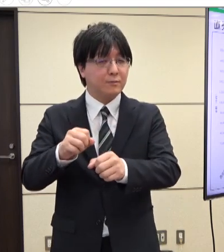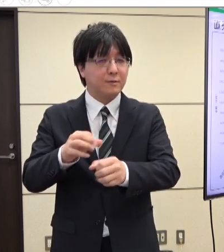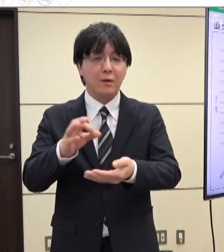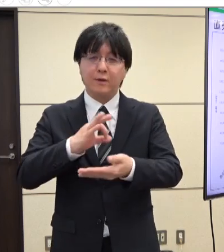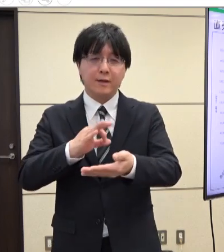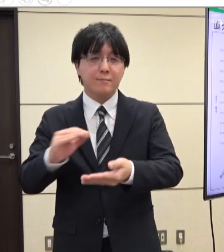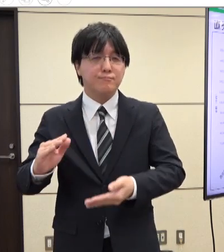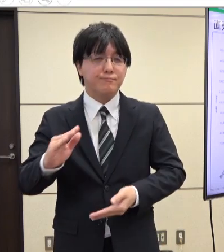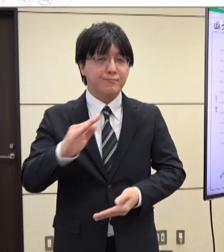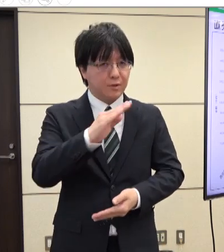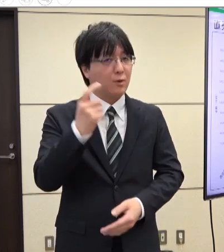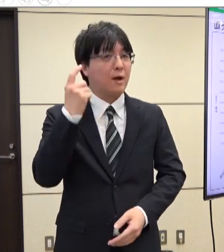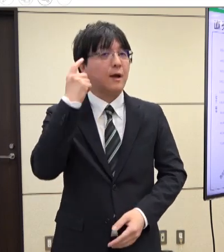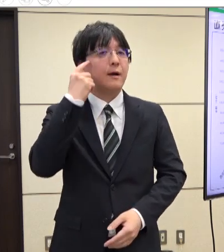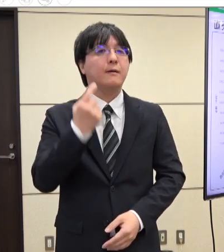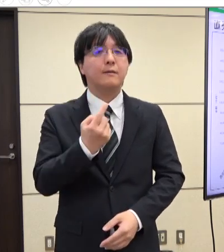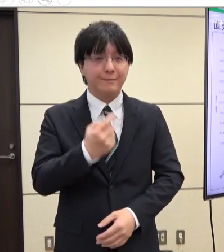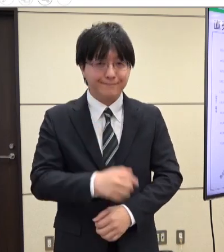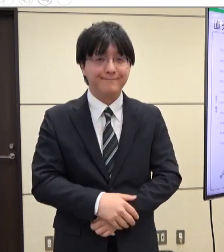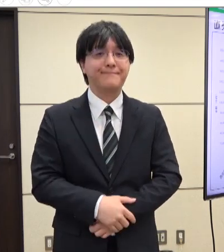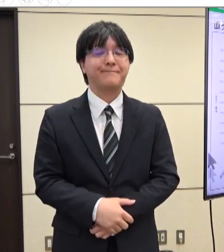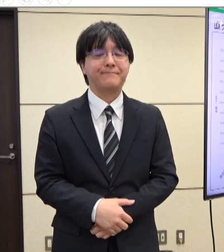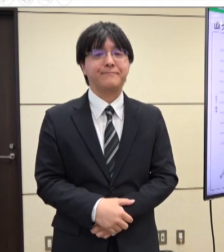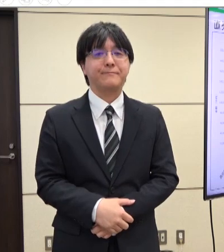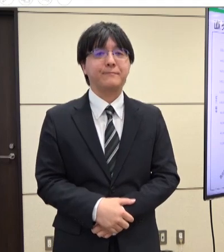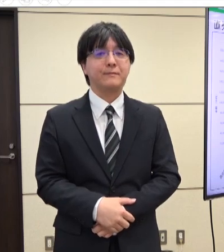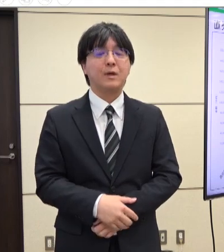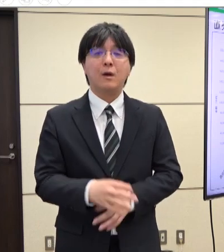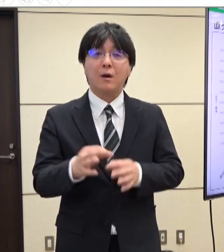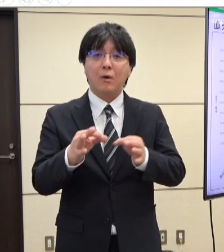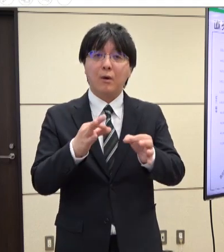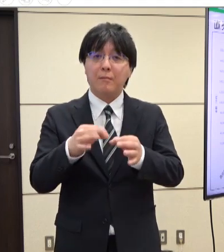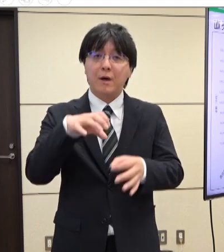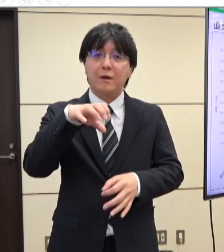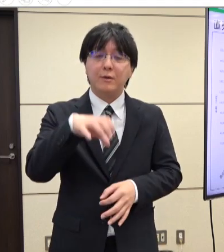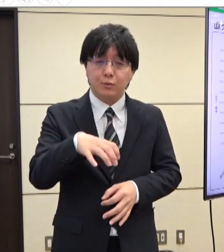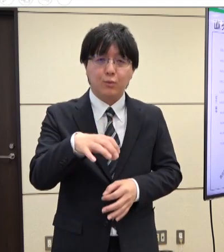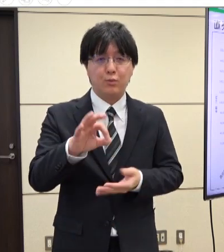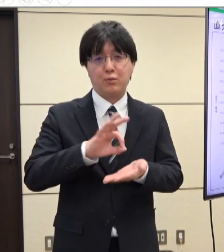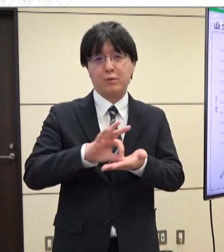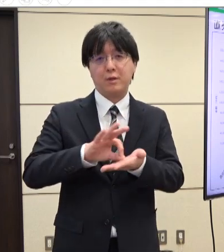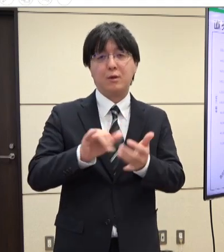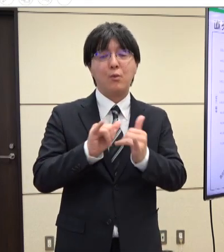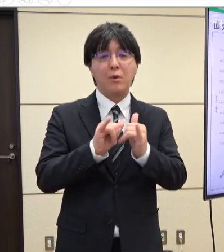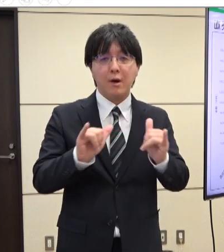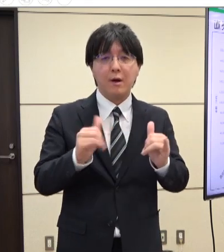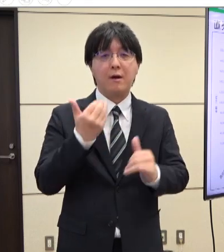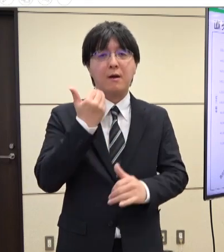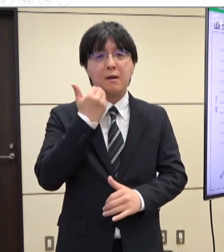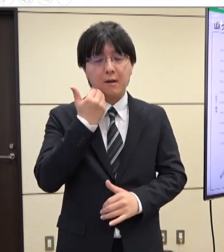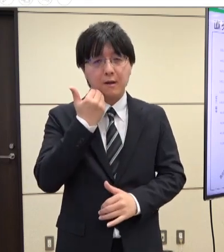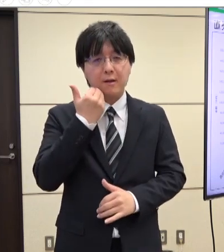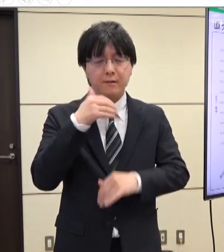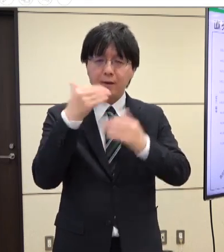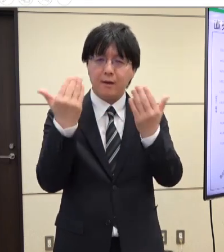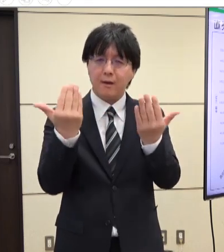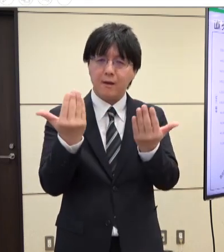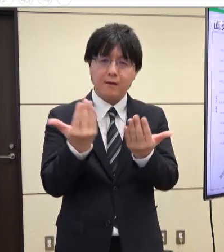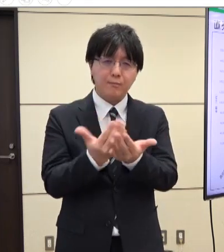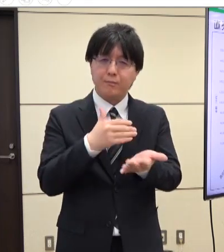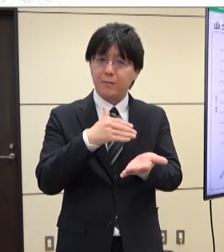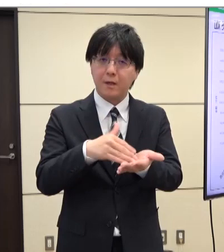るのではないかというふうに思います。直売所利用者でありますけれども、これ全部の統計ではなくて、